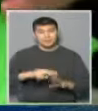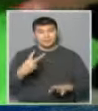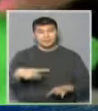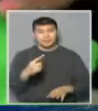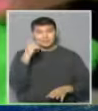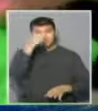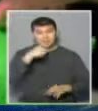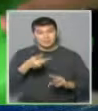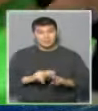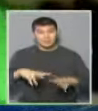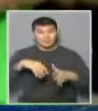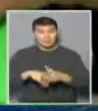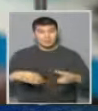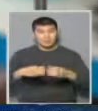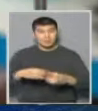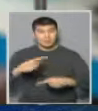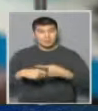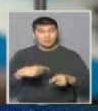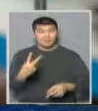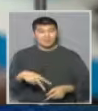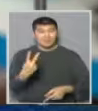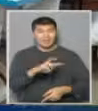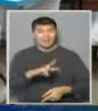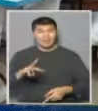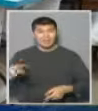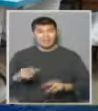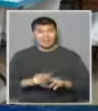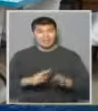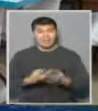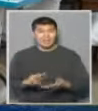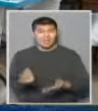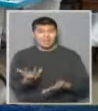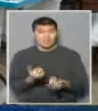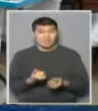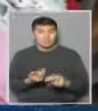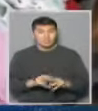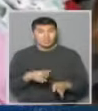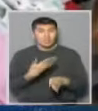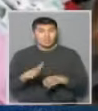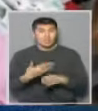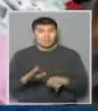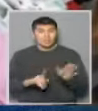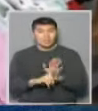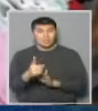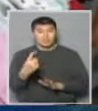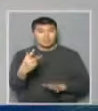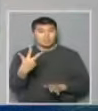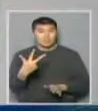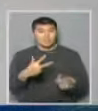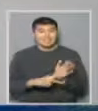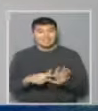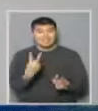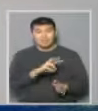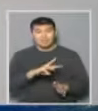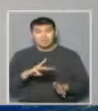2010-2021 жылдар аралығында бюджеттен 22 миллиард теңгеден астам қаражат бөлініп, несие сомасы 182 миллиард